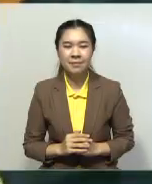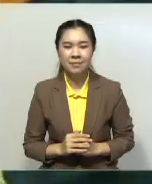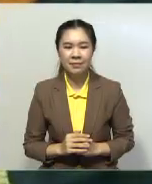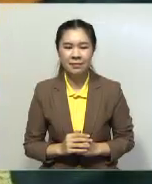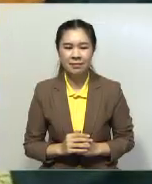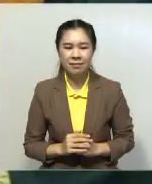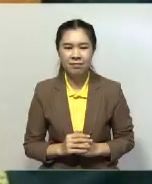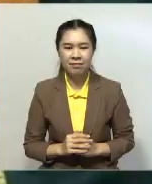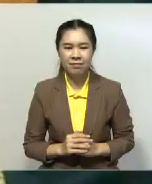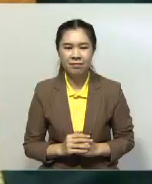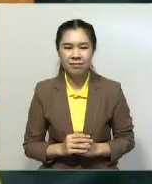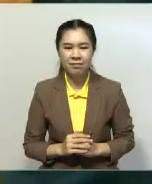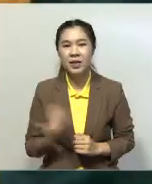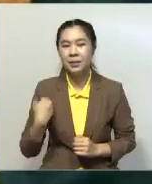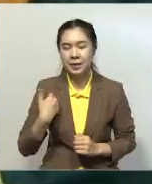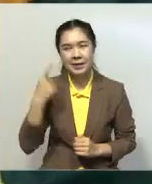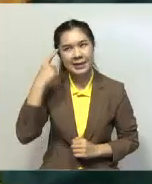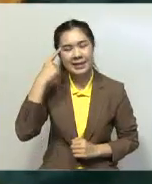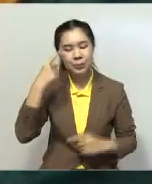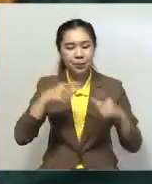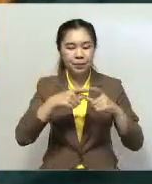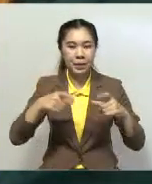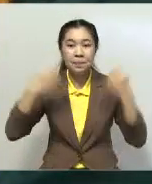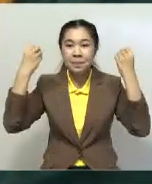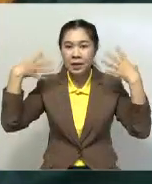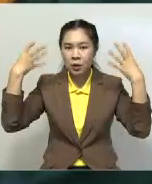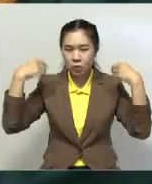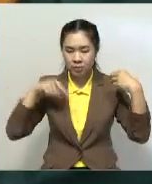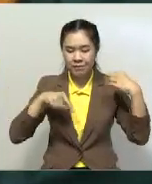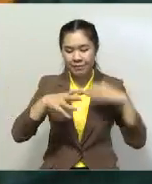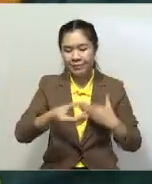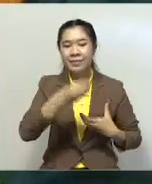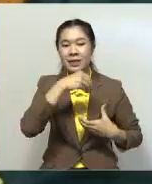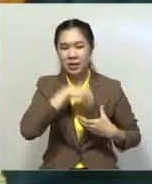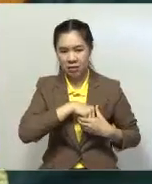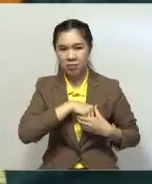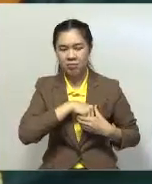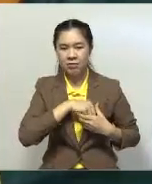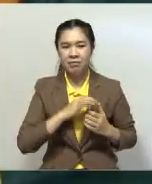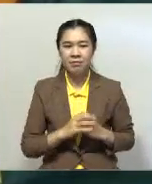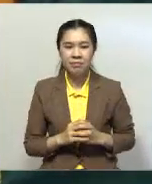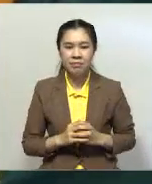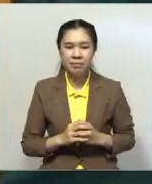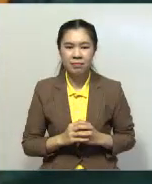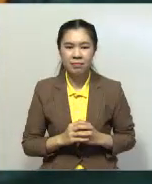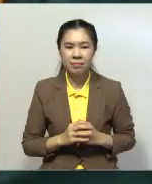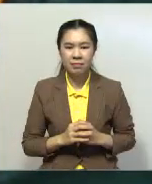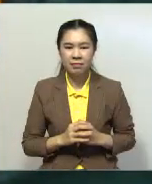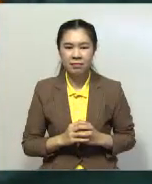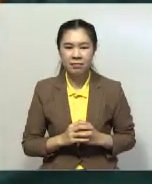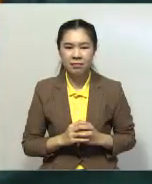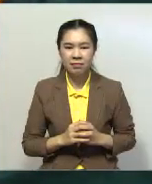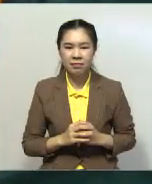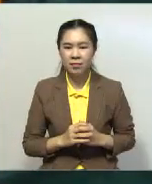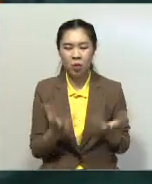าเอาอะไรก็มันนึกถึงบัตรประชาชนก็เลยความย่างที่มีบัตรประชาชนอ่ะรุ่นแค่นั้นแหละยัง